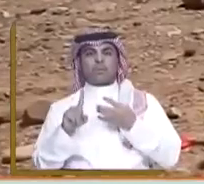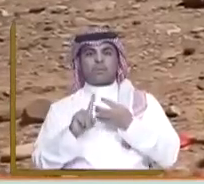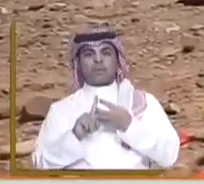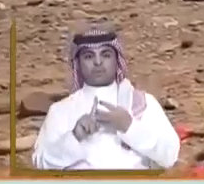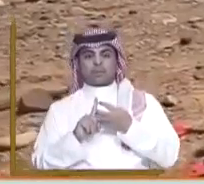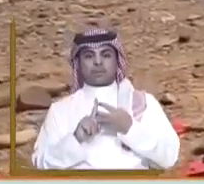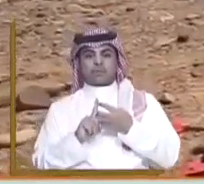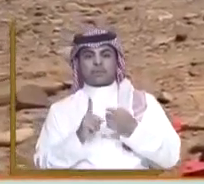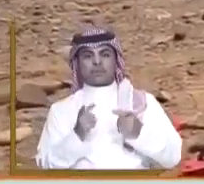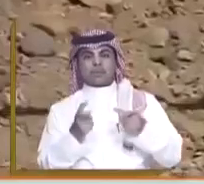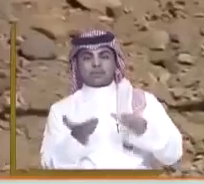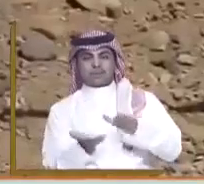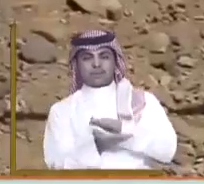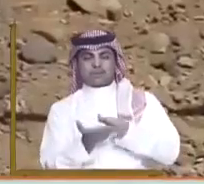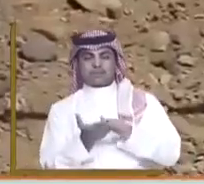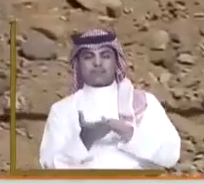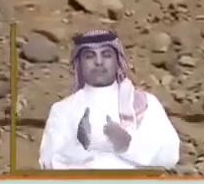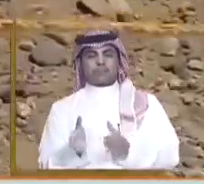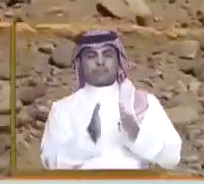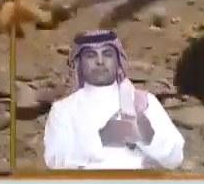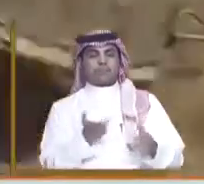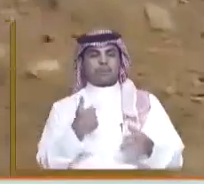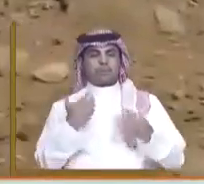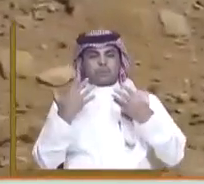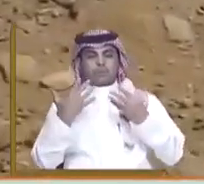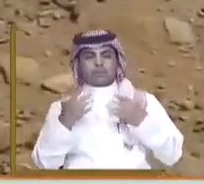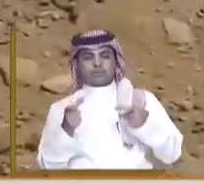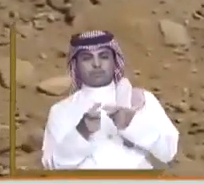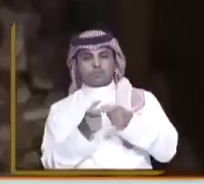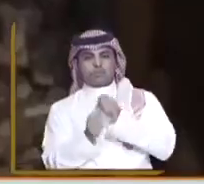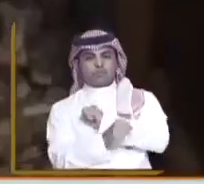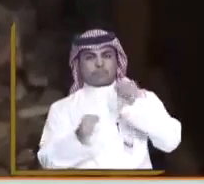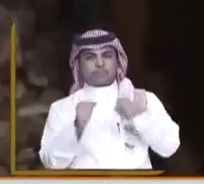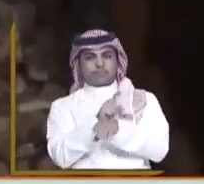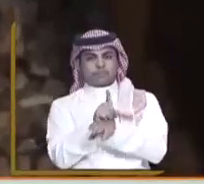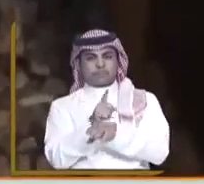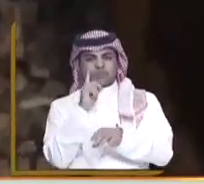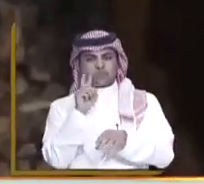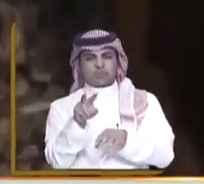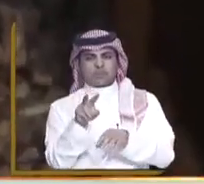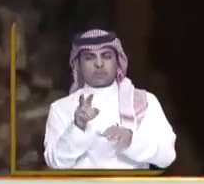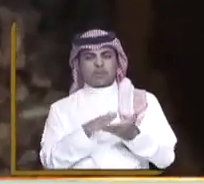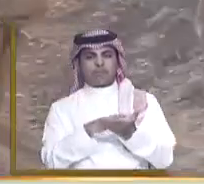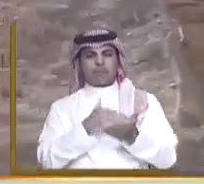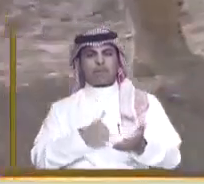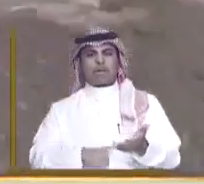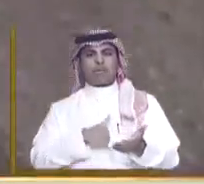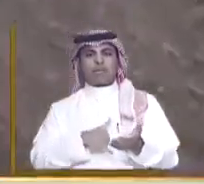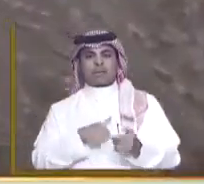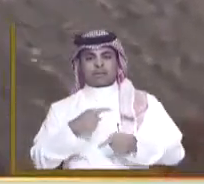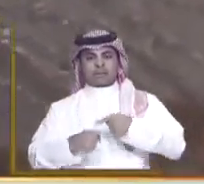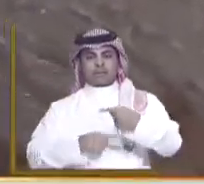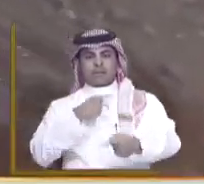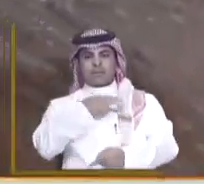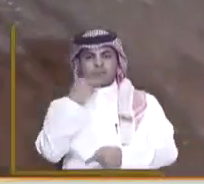لغما مضادا للدبابات وتسعه الغام مضاده للافراد واربع عبوات ناسفه حيث تواصل